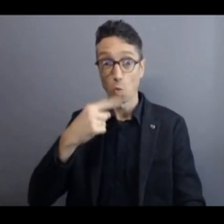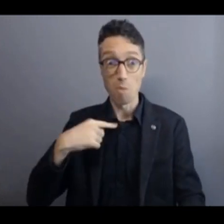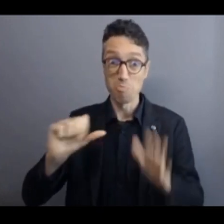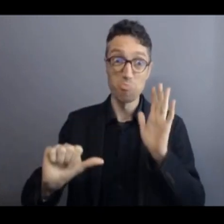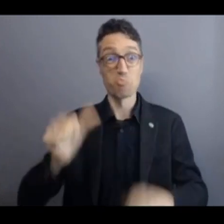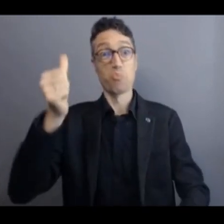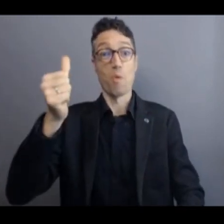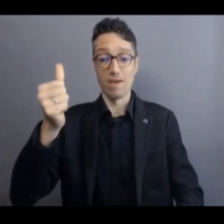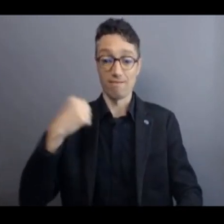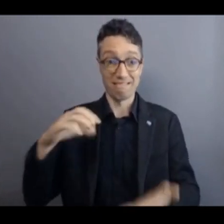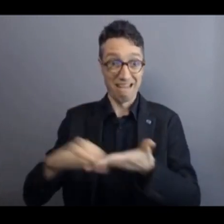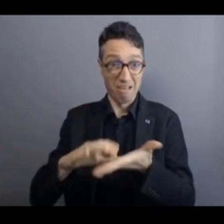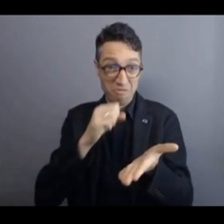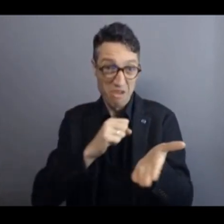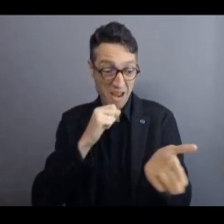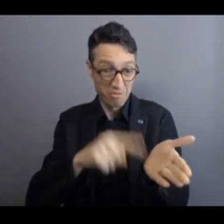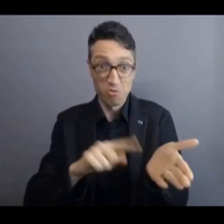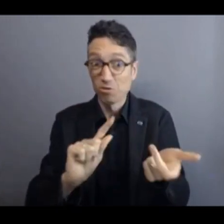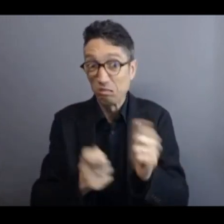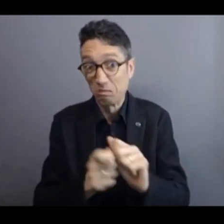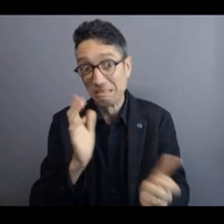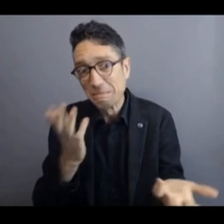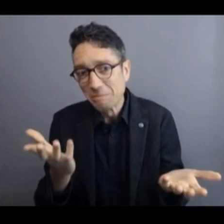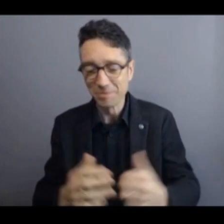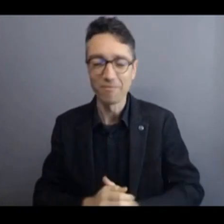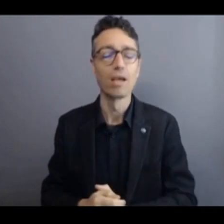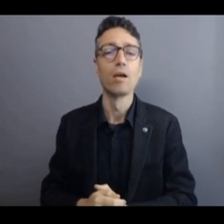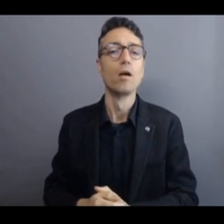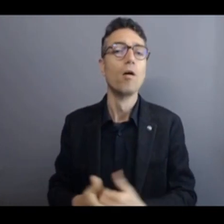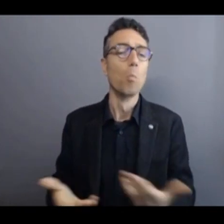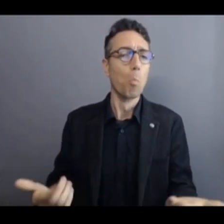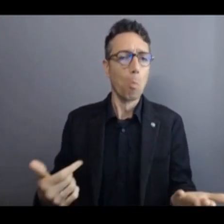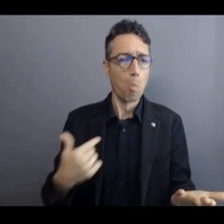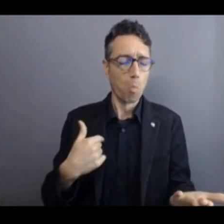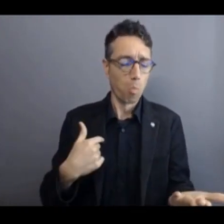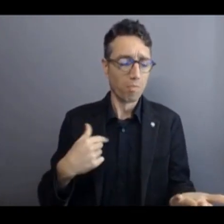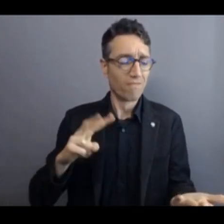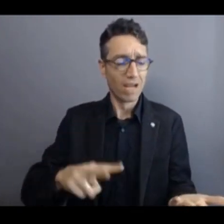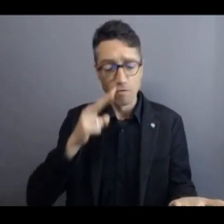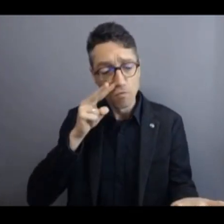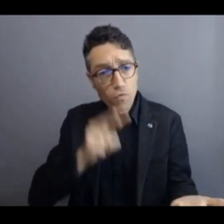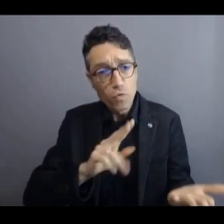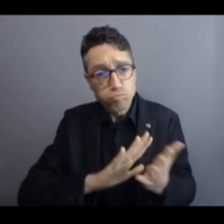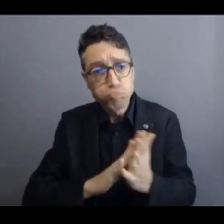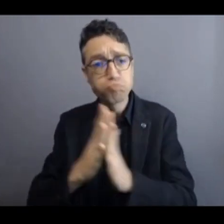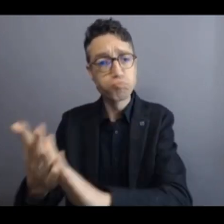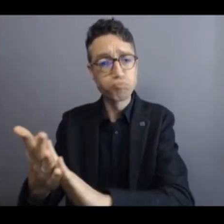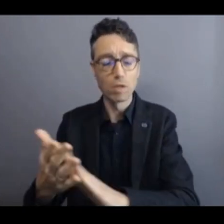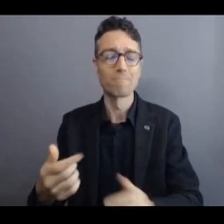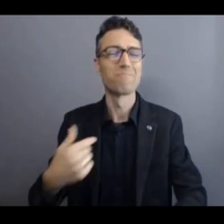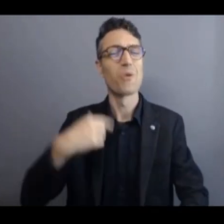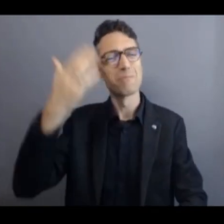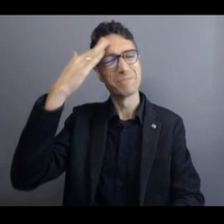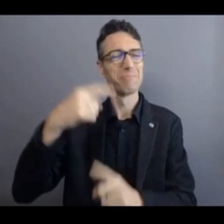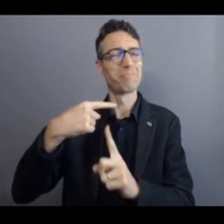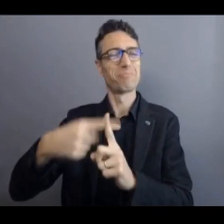un jour. Mais pour vous dire, non, ça a vraiment évolué. Je vous l'ai dit tout à l'heure, je préfère voir le verre à moitié plein que le verre à moitié vide. Et il